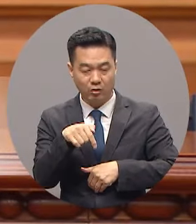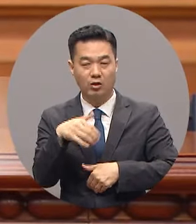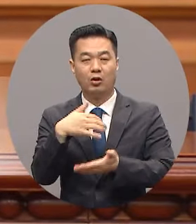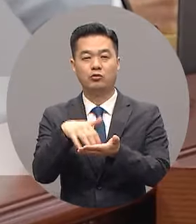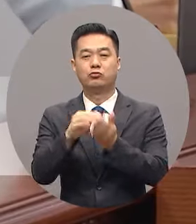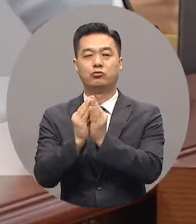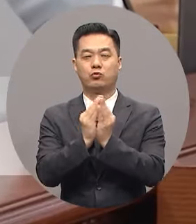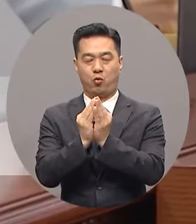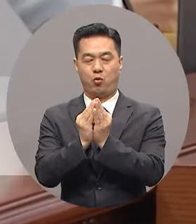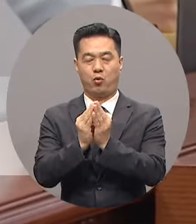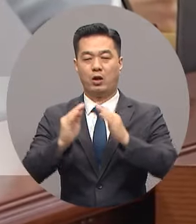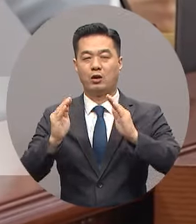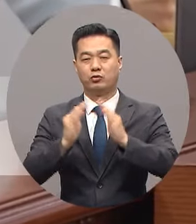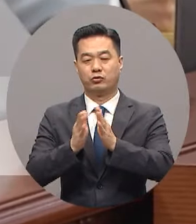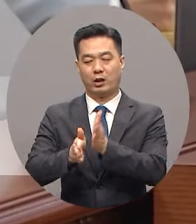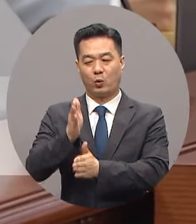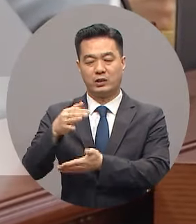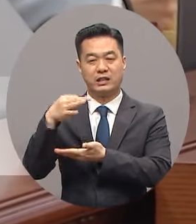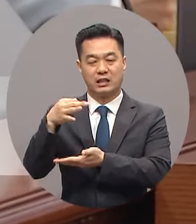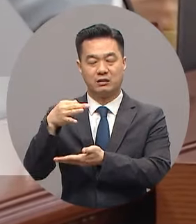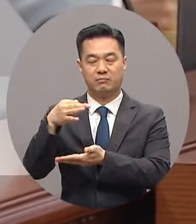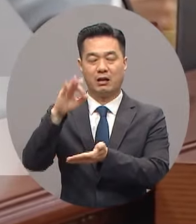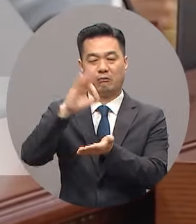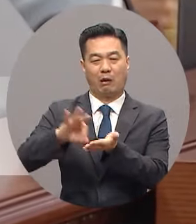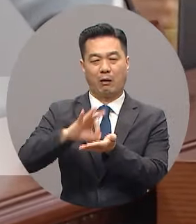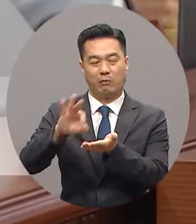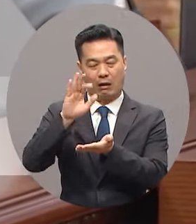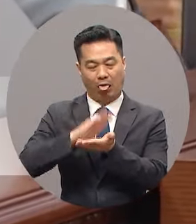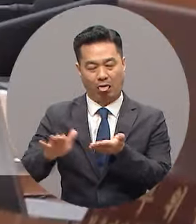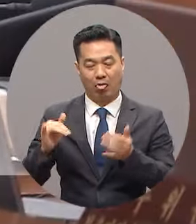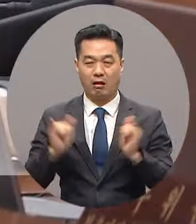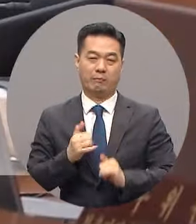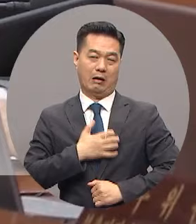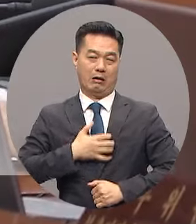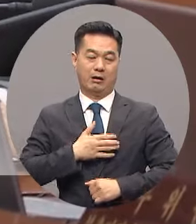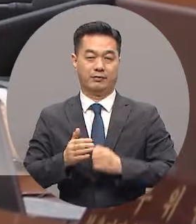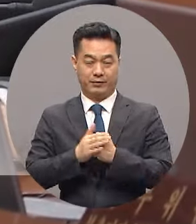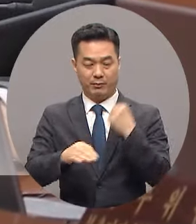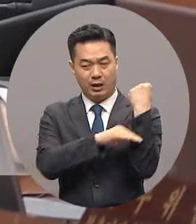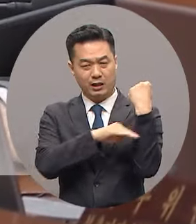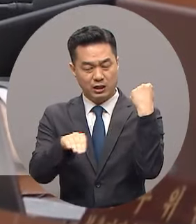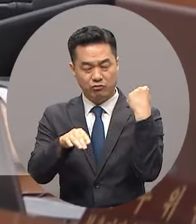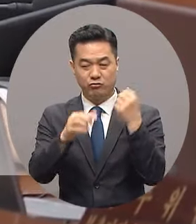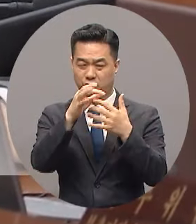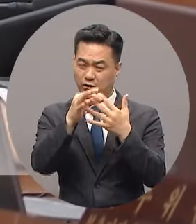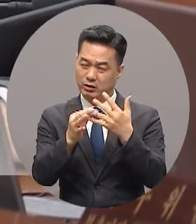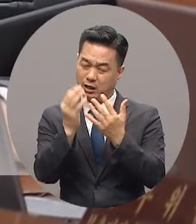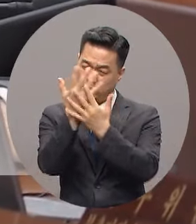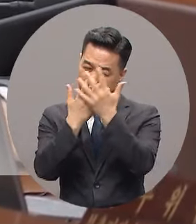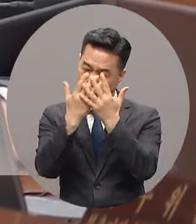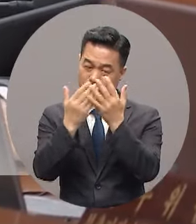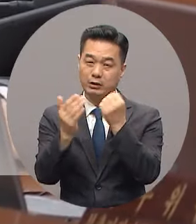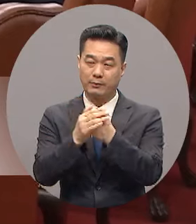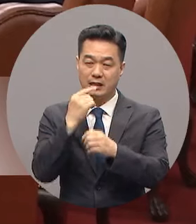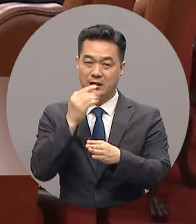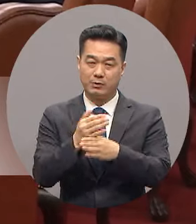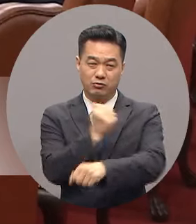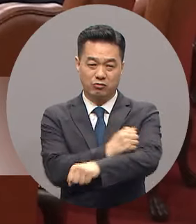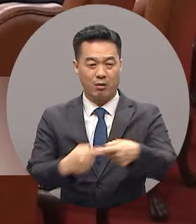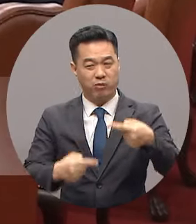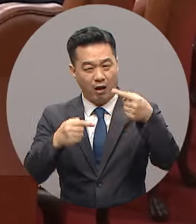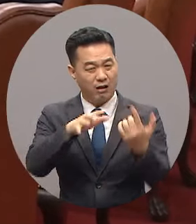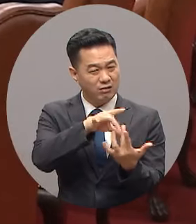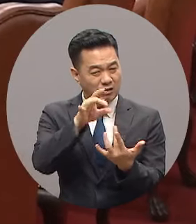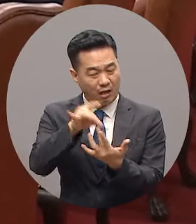수조원의 주택도시 기금이 소요될 것이며, 민주유공자법도 기준과 절차가 불명확해 유공자 선정이 자의적으로 이루어질